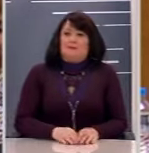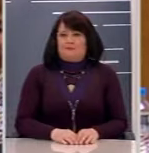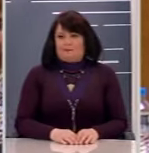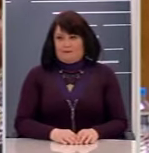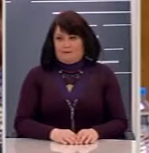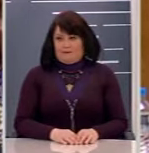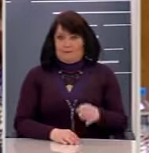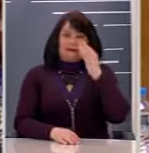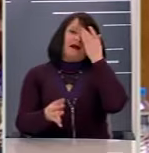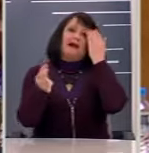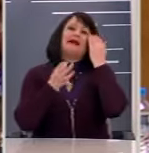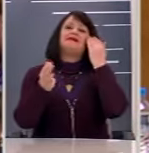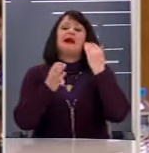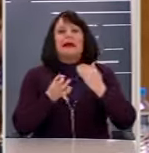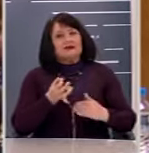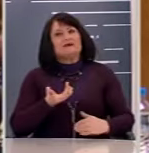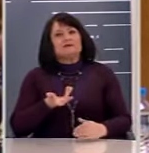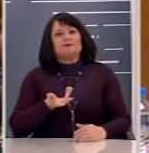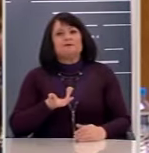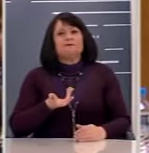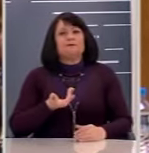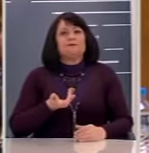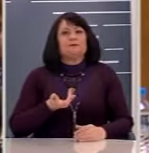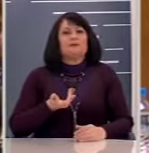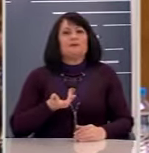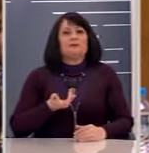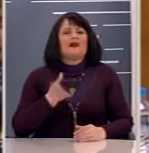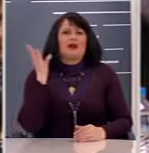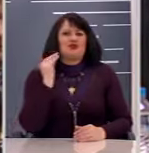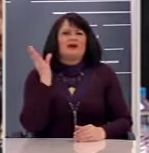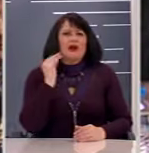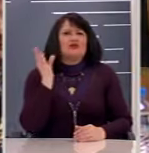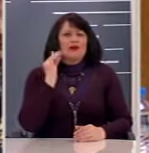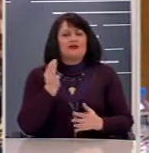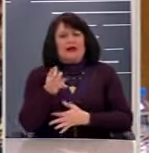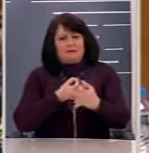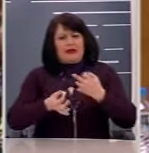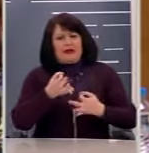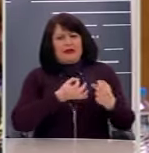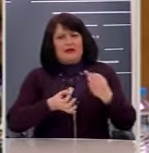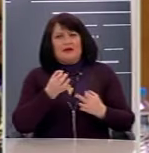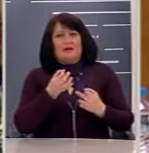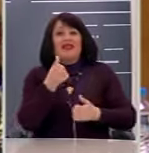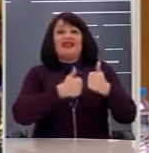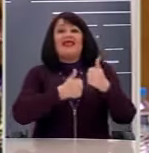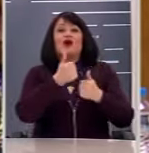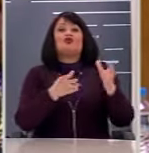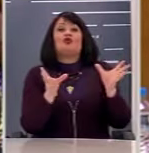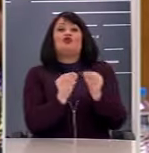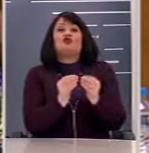Αναφέρεστε λοιπόν, κυρίες και κύριοι συνάδελφοι, άκουσα την αναφορά για τους διαγωνισμούς των